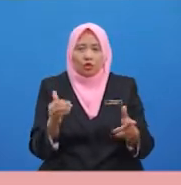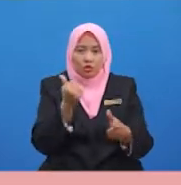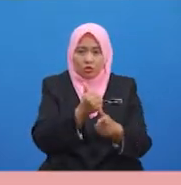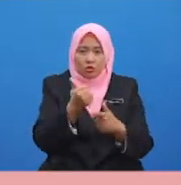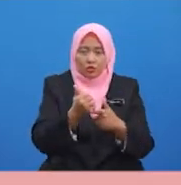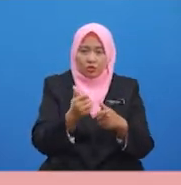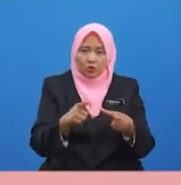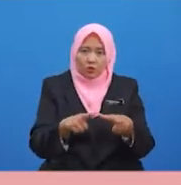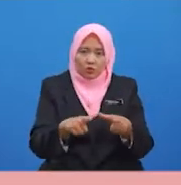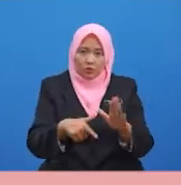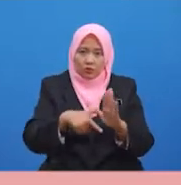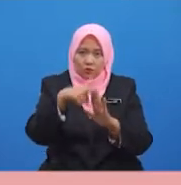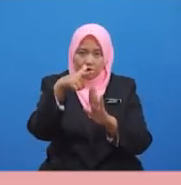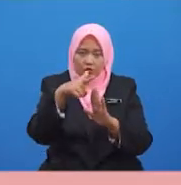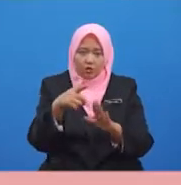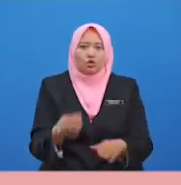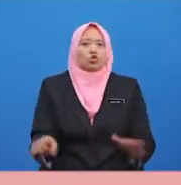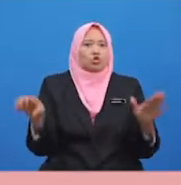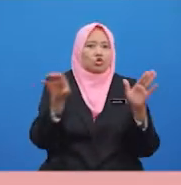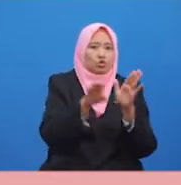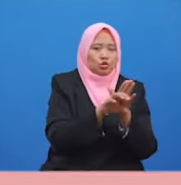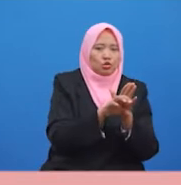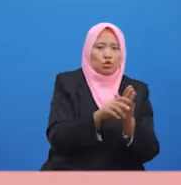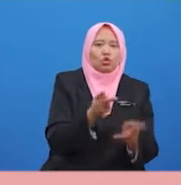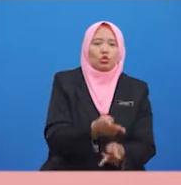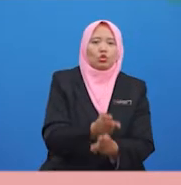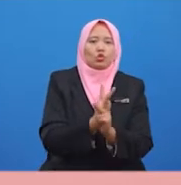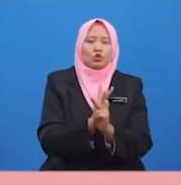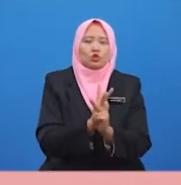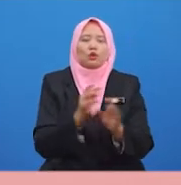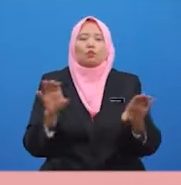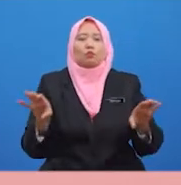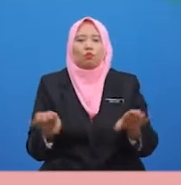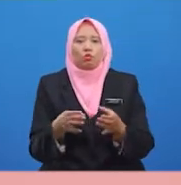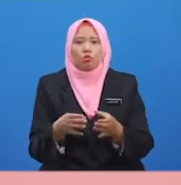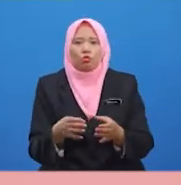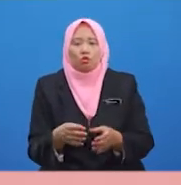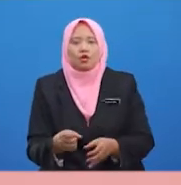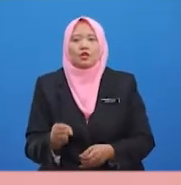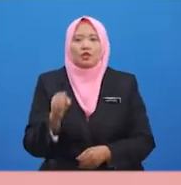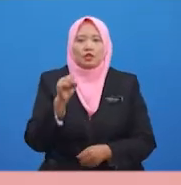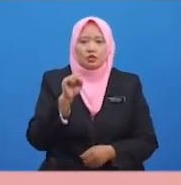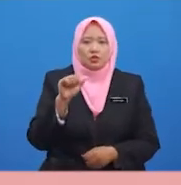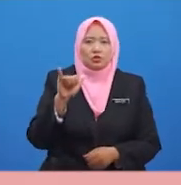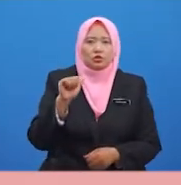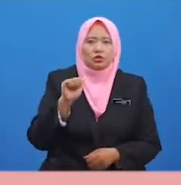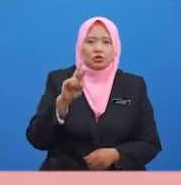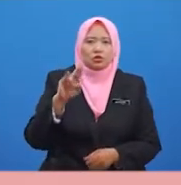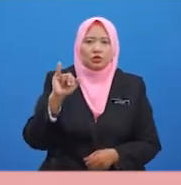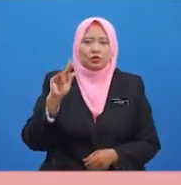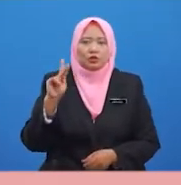Contoh musyarakah adalah perkongsian untuk menubuhkan syarikat perniagaan.